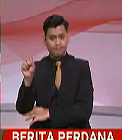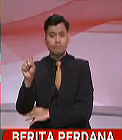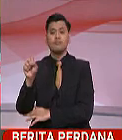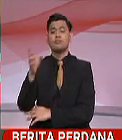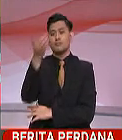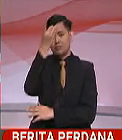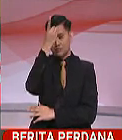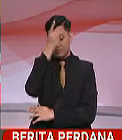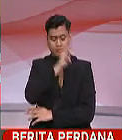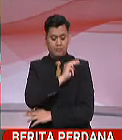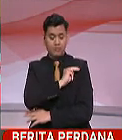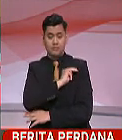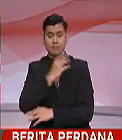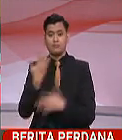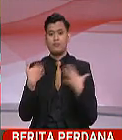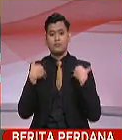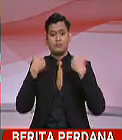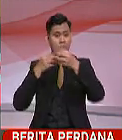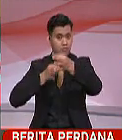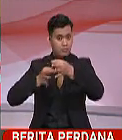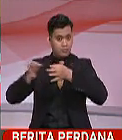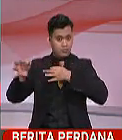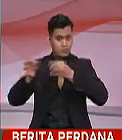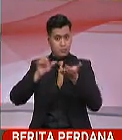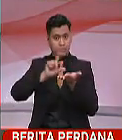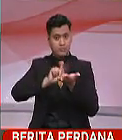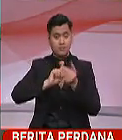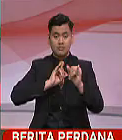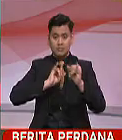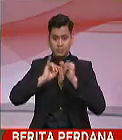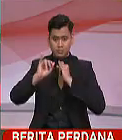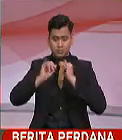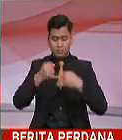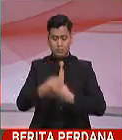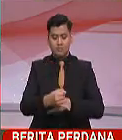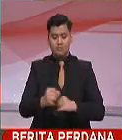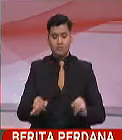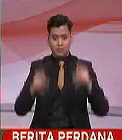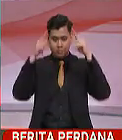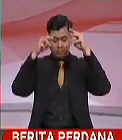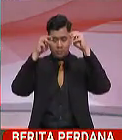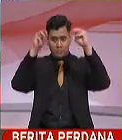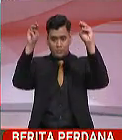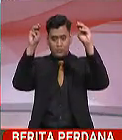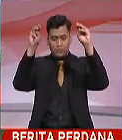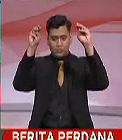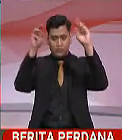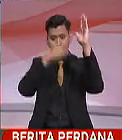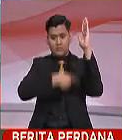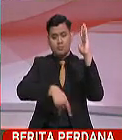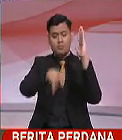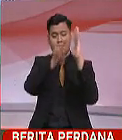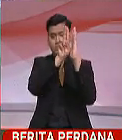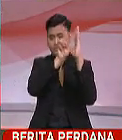Dato' Sri Dr. Adham memaklumkannya dalam sidang media bersama Menteri di Jabatan Perdana Menteri, Parlimen dan Undang-Undang, Dato' Sri Taqiyuddin Hassan